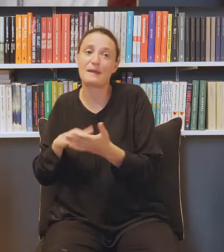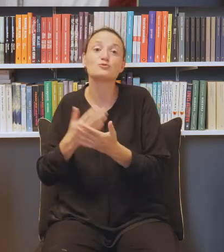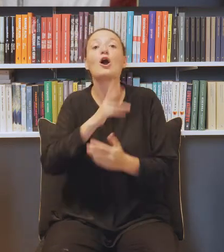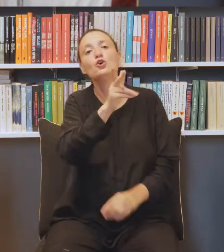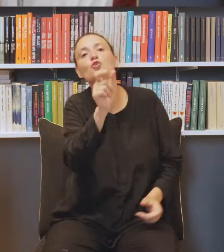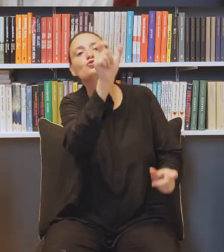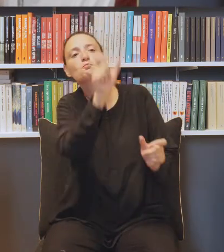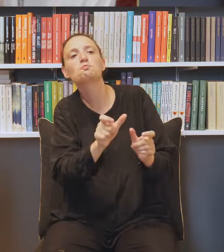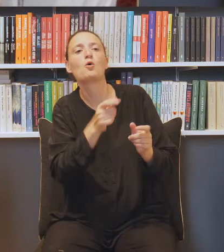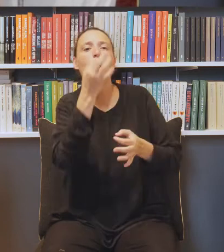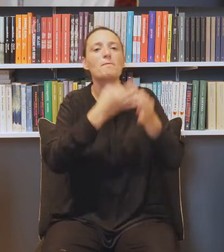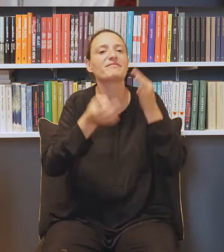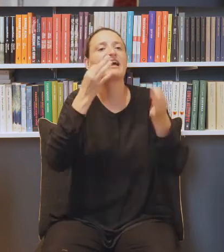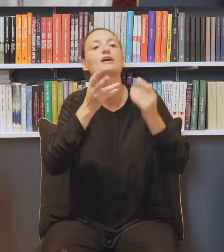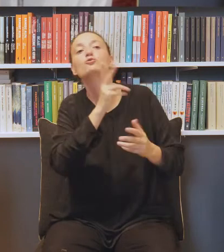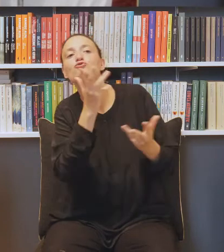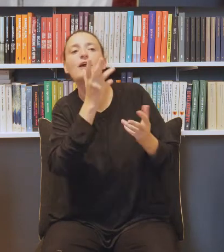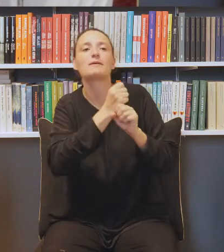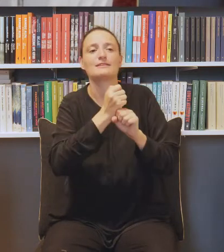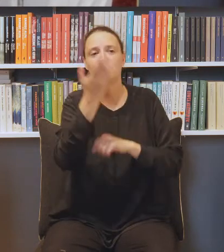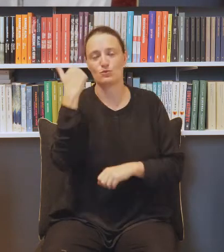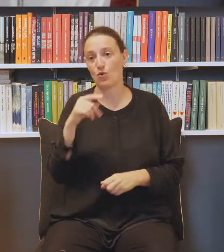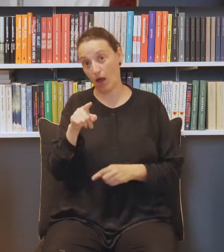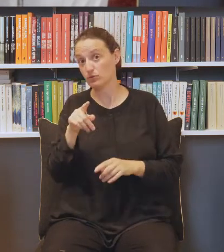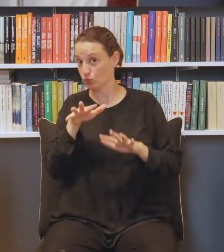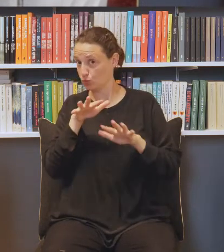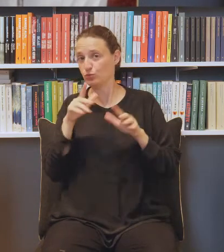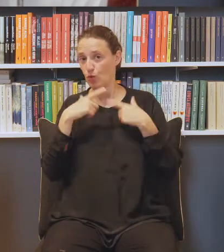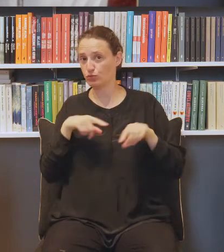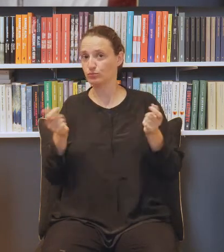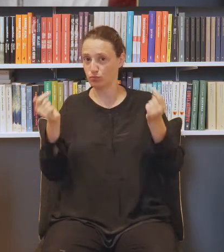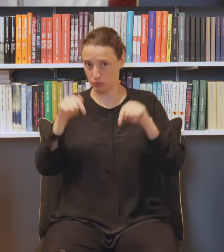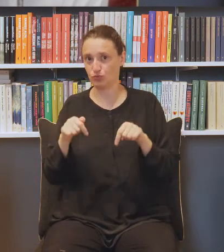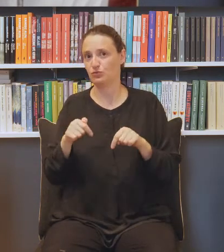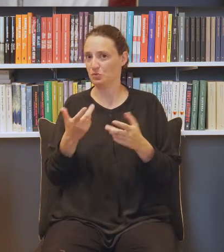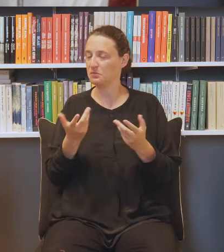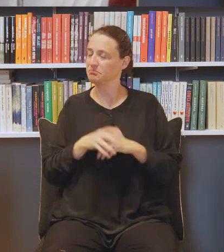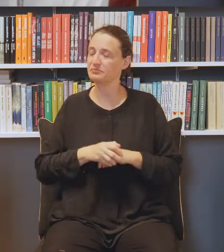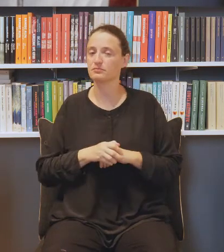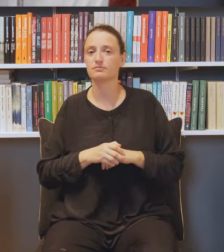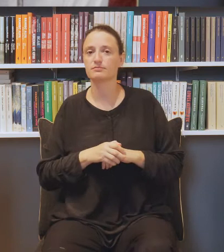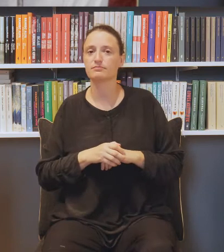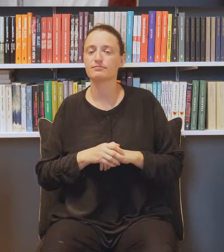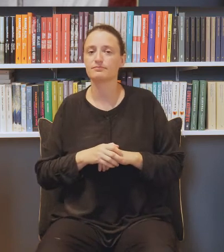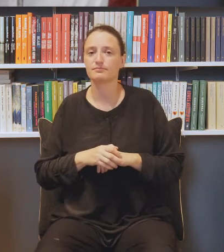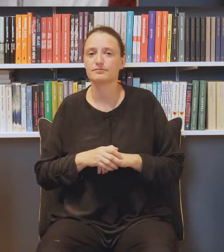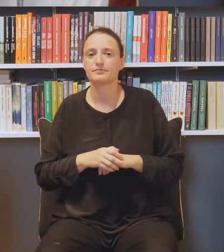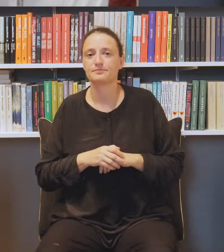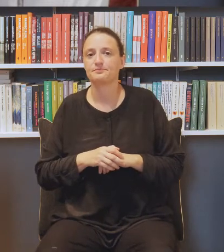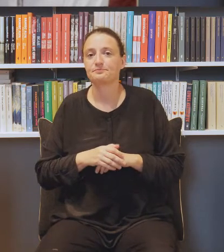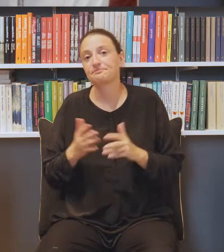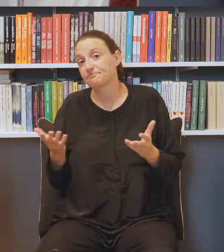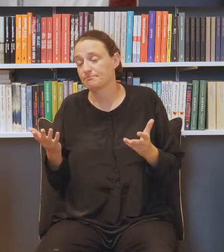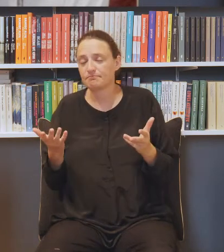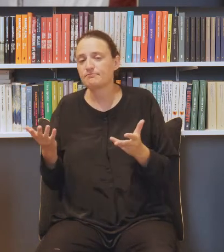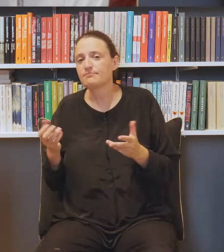pracował. I to było takie miłe spotkanie, ale też sporo osób przyszło właśnie zobaczyć. Więc... Ale tak,